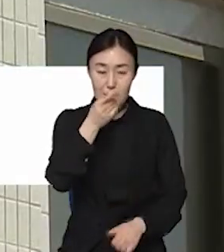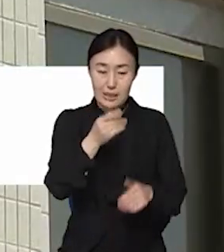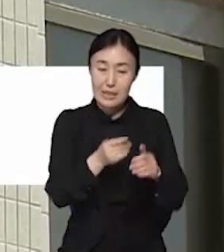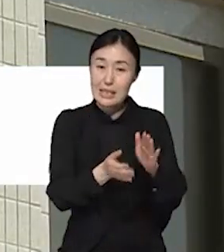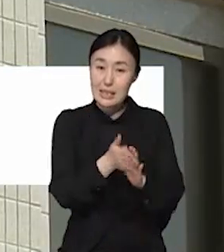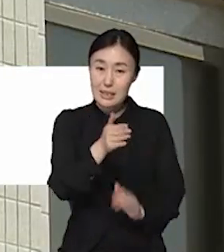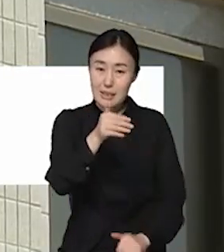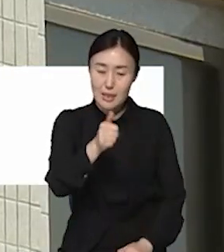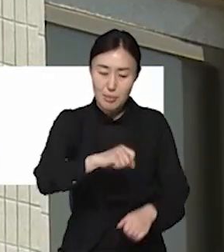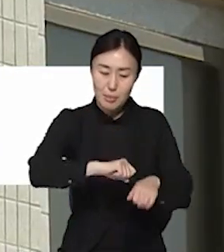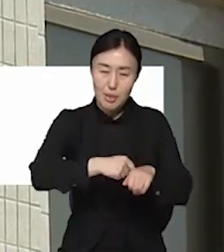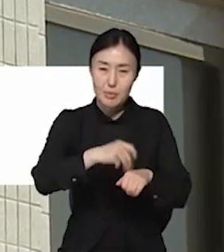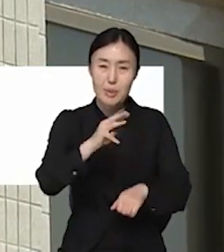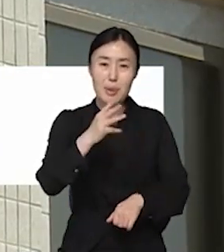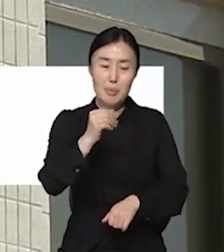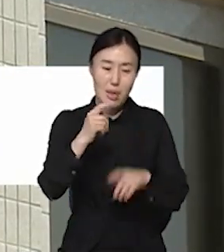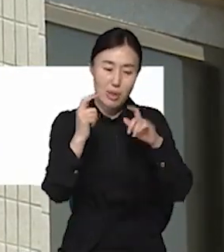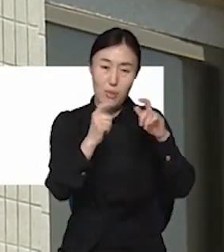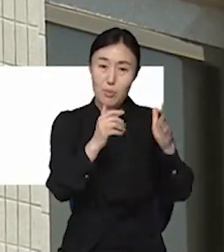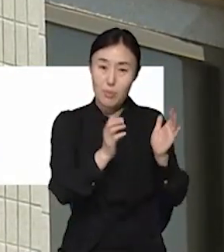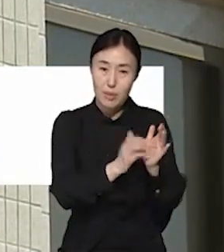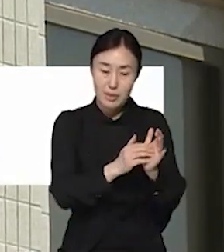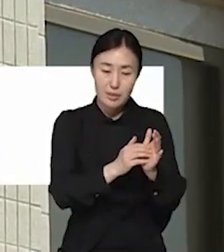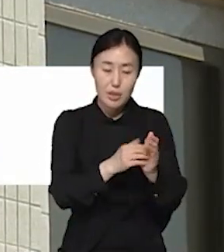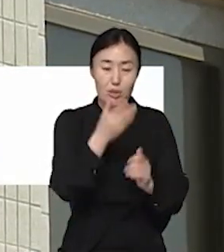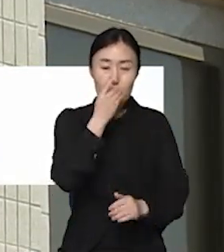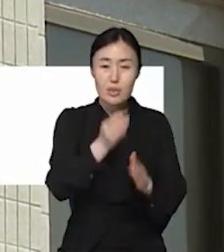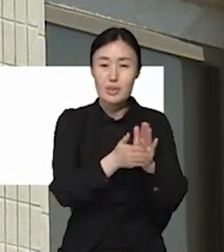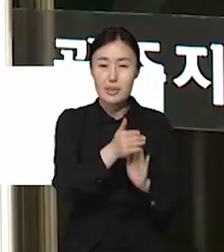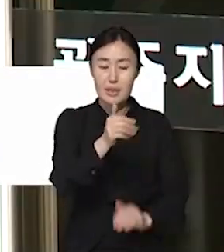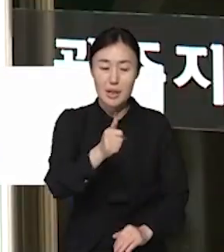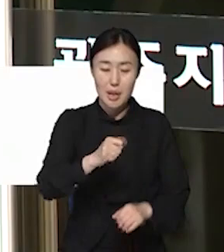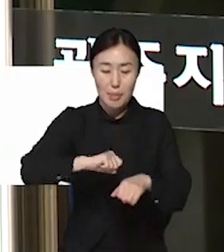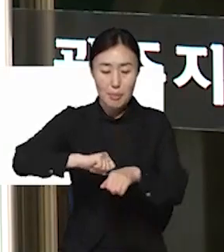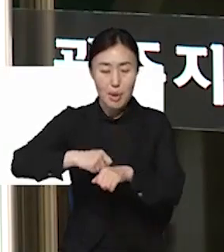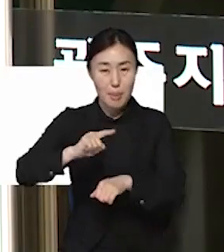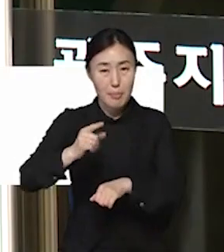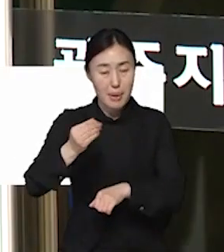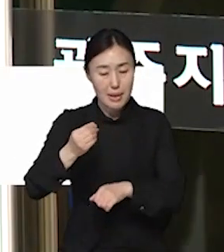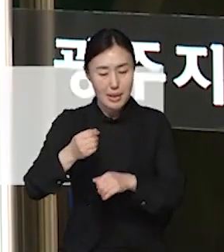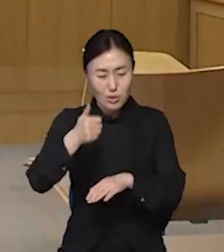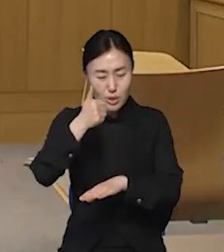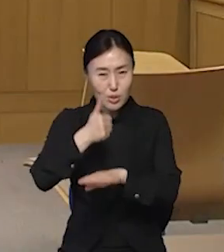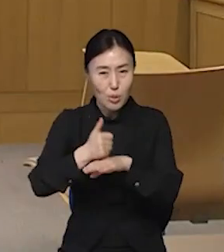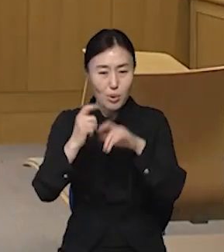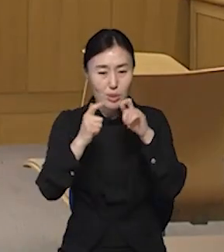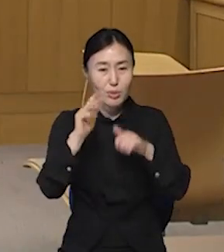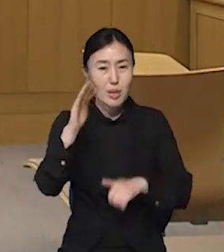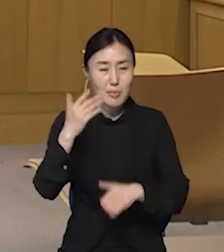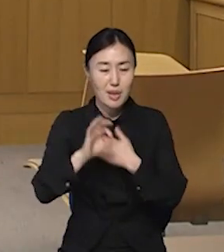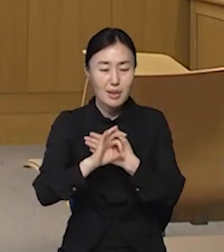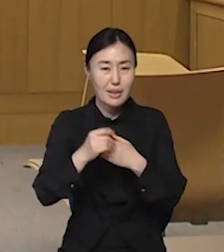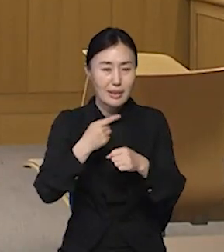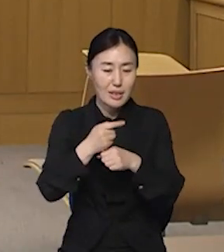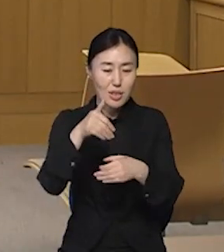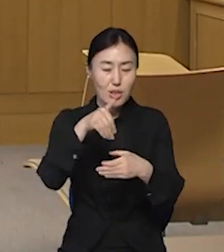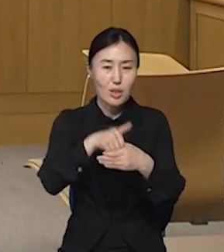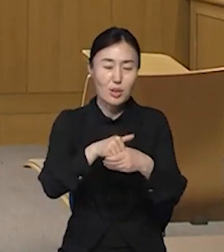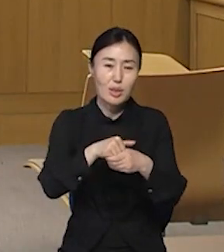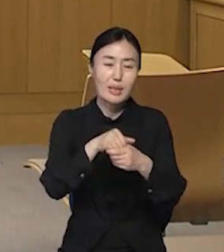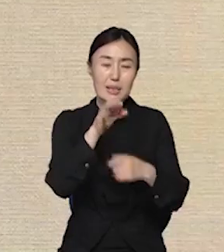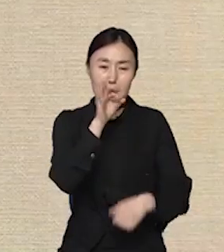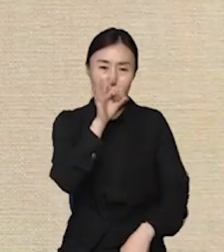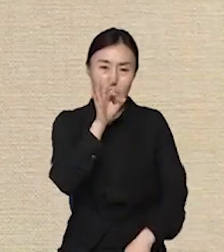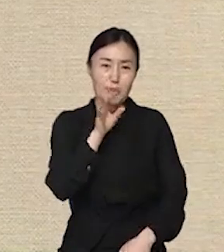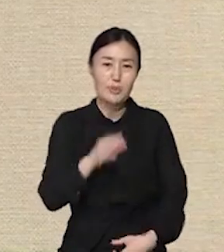벌금 300만 원을 선고했습니다. 허 전 시장은 벌금 100만 원 이상형이 최종 확정되면 내년 총선에 출마가